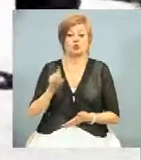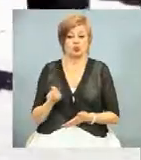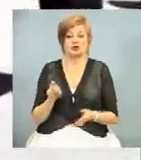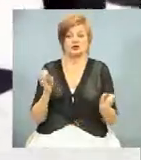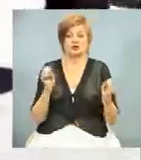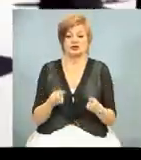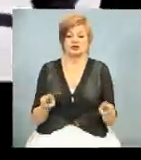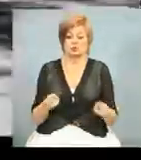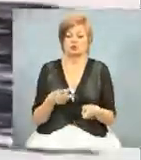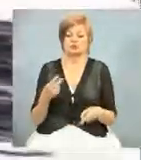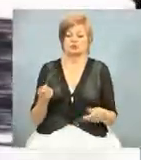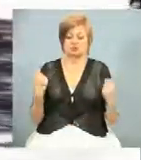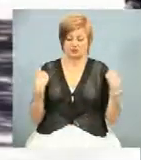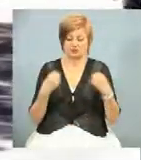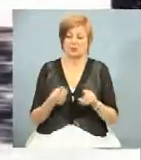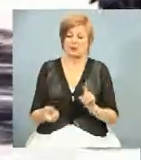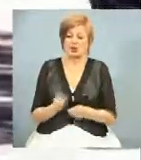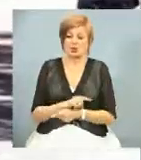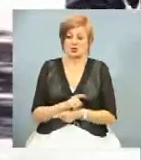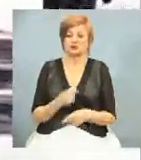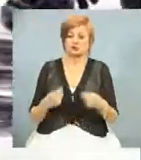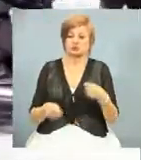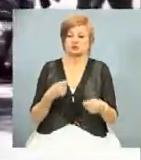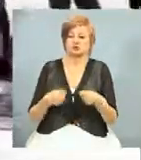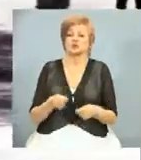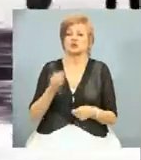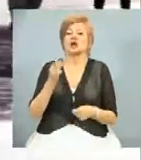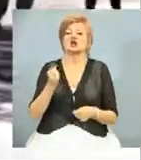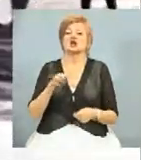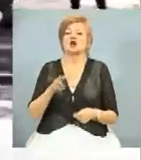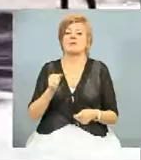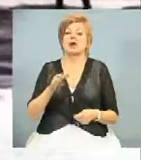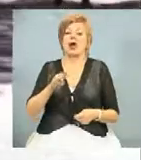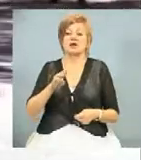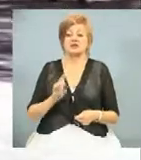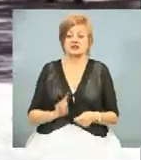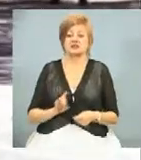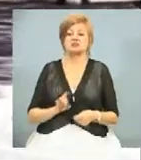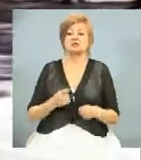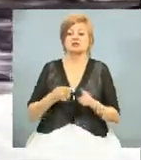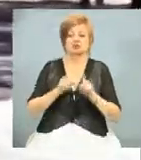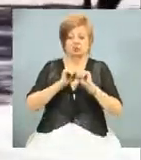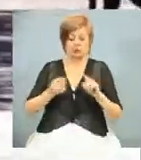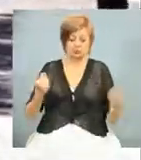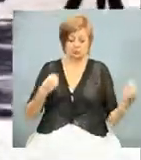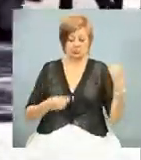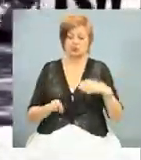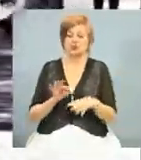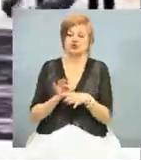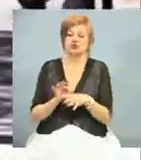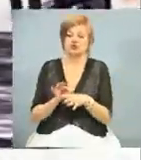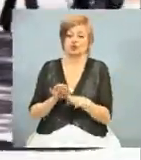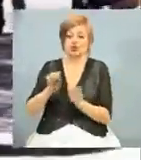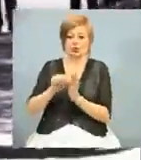музика, танці і перевдягання, до яких вдавалися шамани і чаклуни. Вони використовували дивний одяг зі шкіри убитої